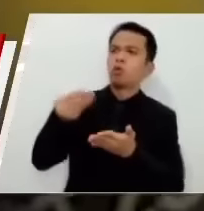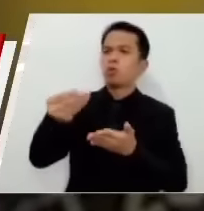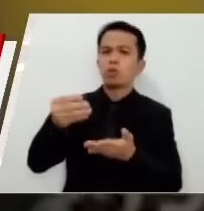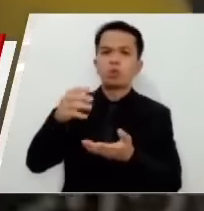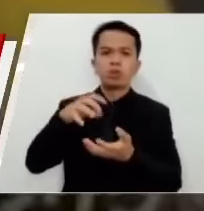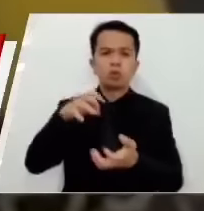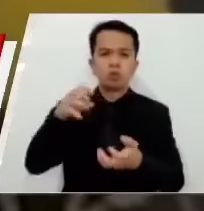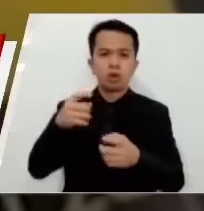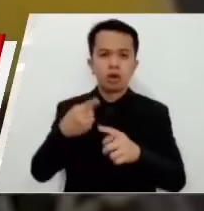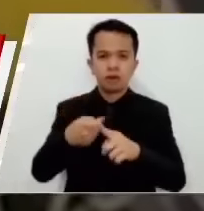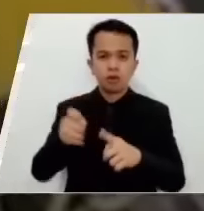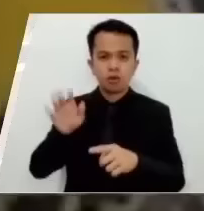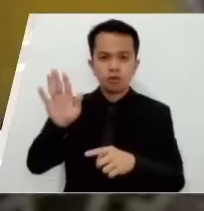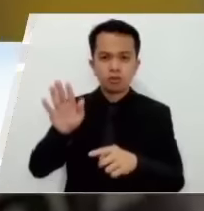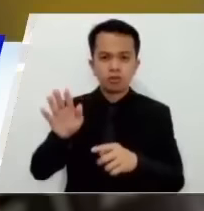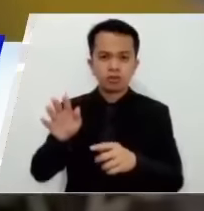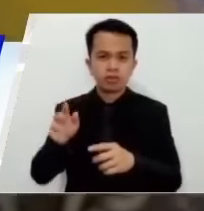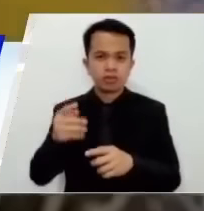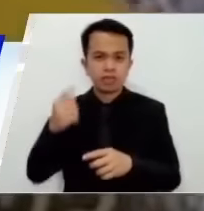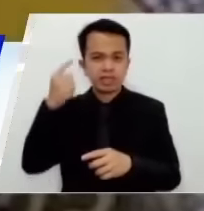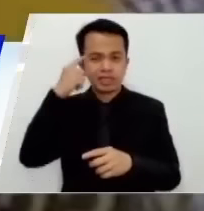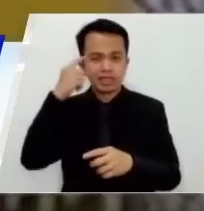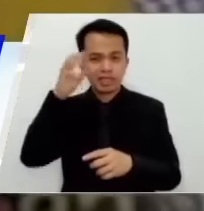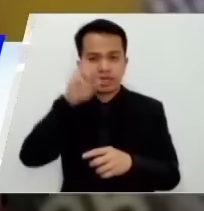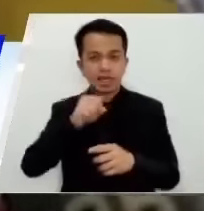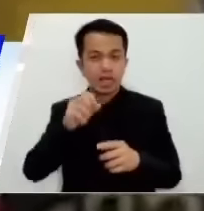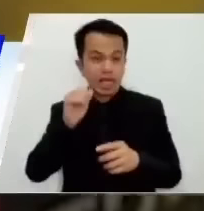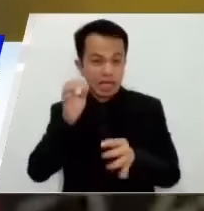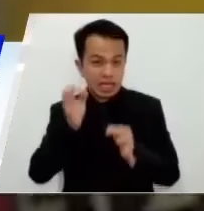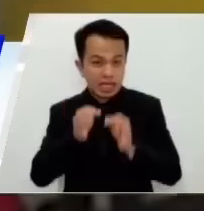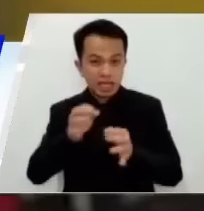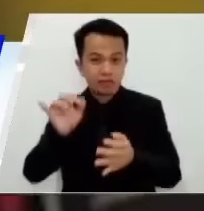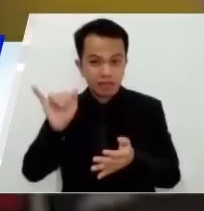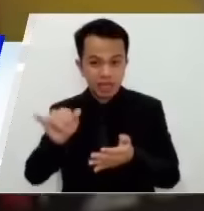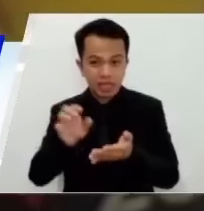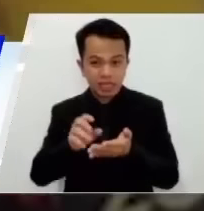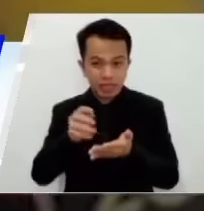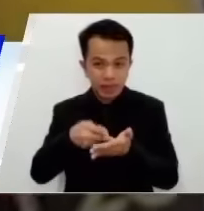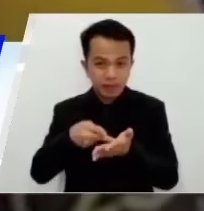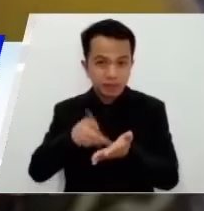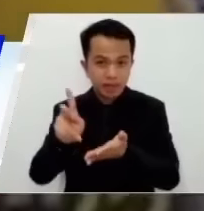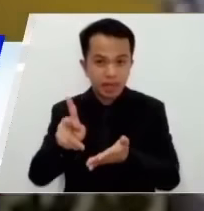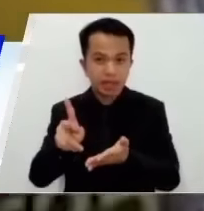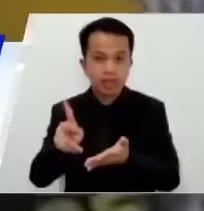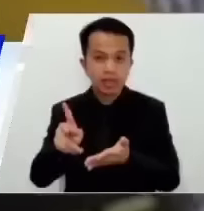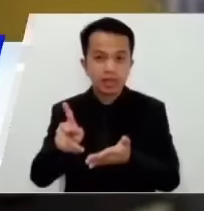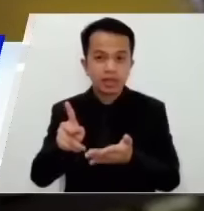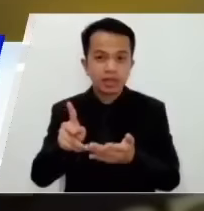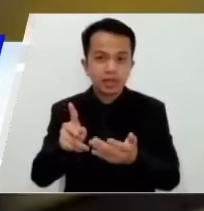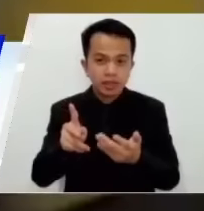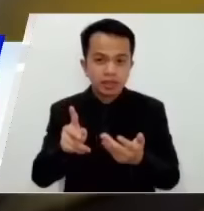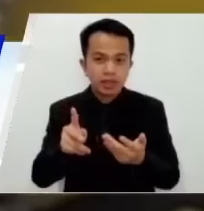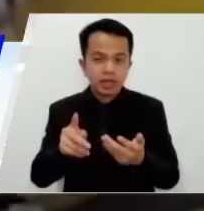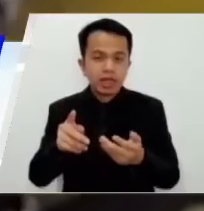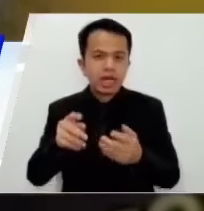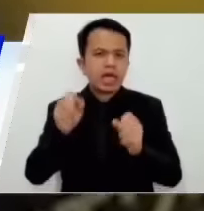accusation kung sila man ay chinarge ka nila pwede mong